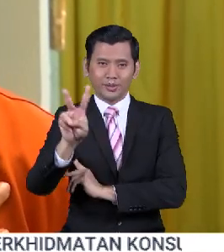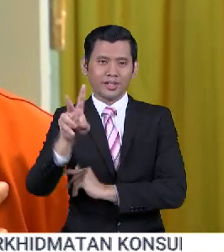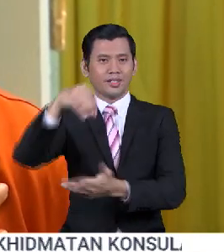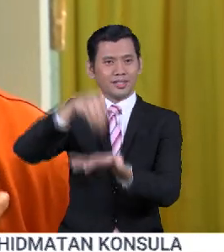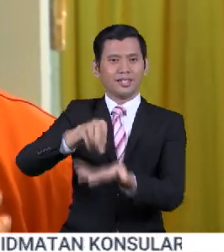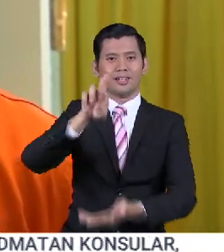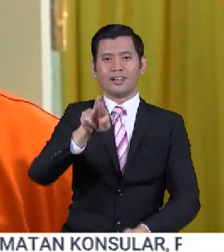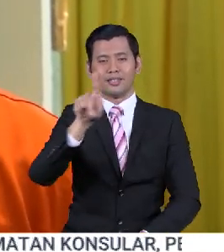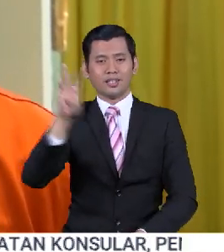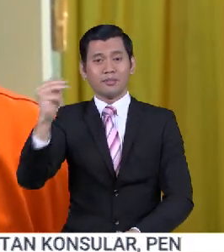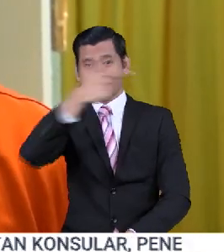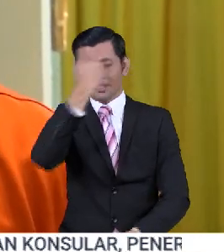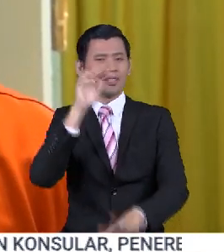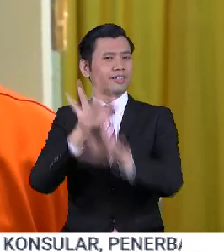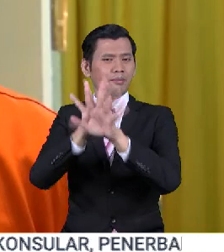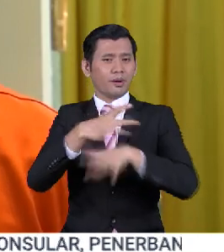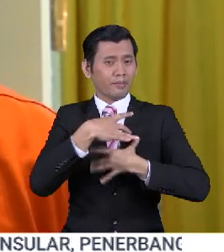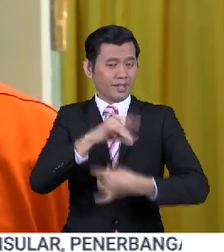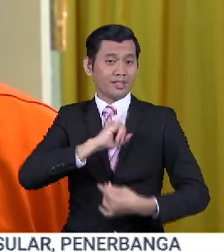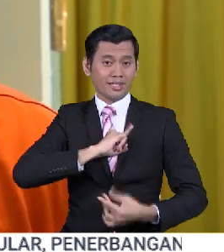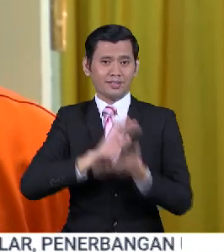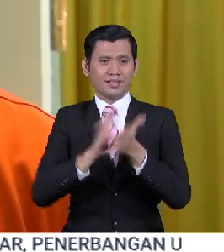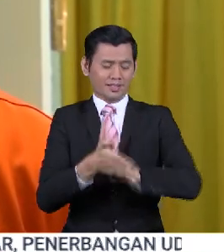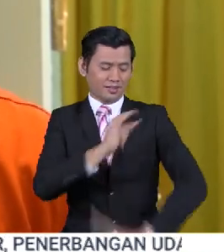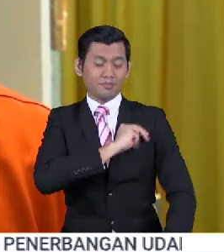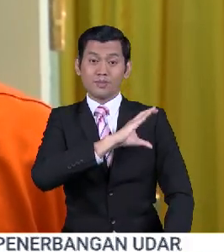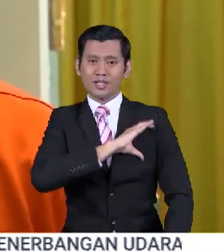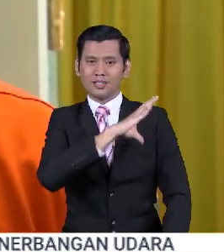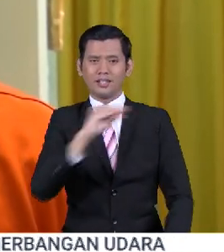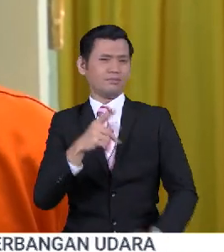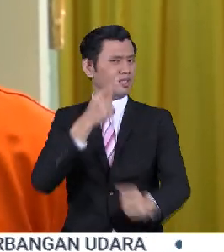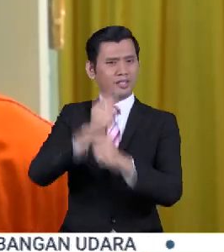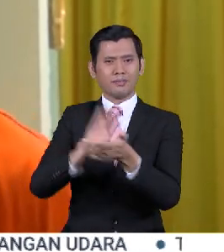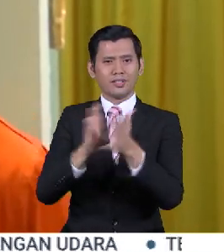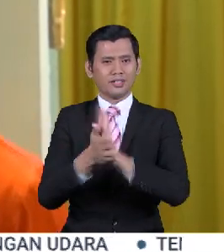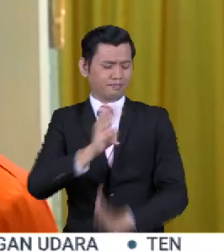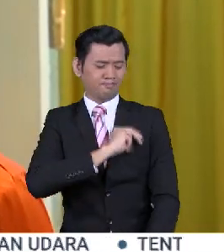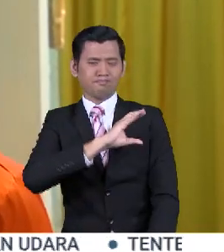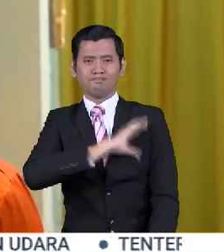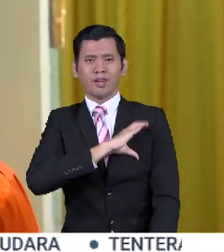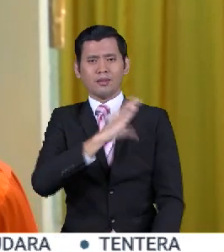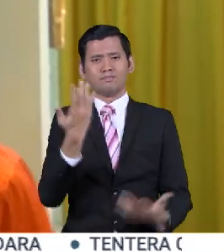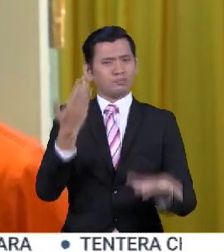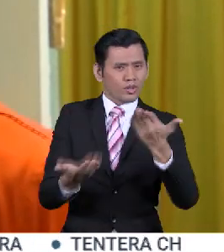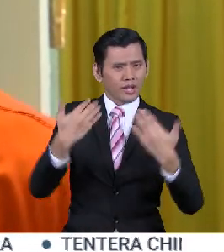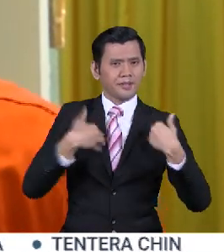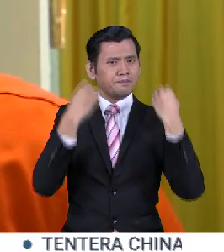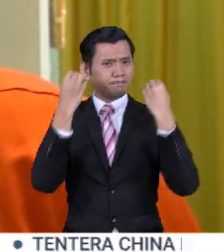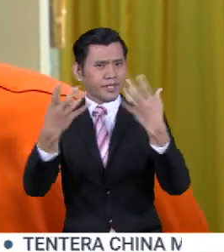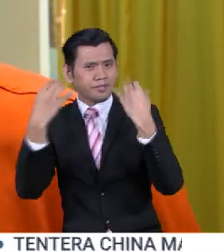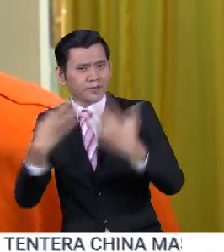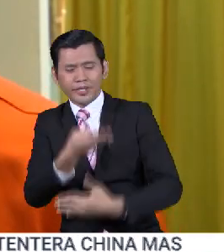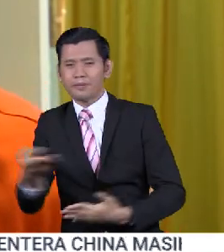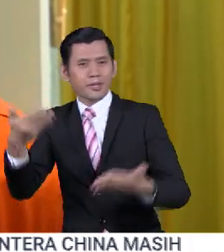rasa mungkin disebabkan ramai yang suka saya menjadi pengacara, kemudian mereka mengekalkan saya sebagai pengacara. Mungkin ada banyak benda-benda baru yang boleh